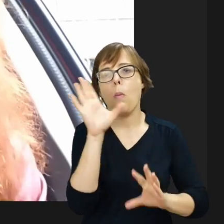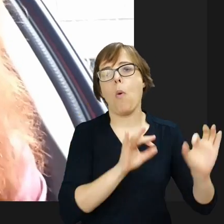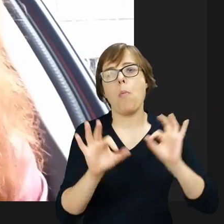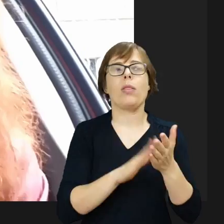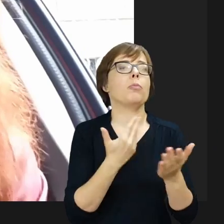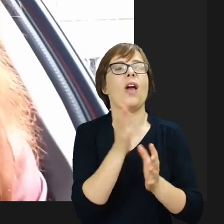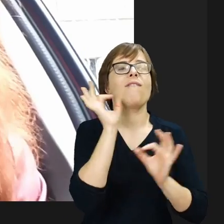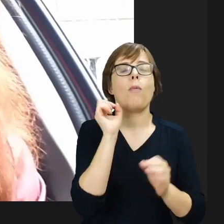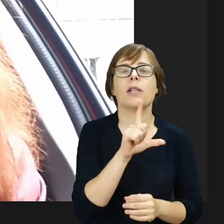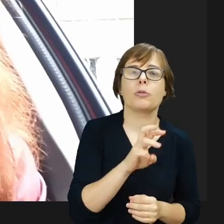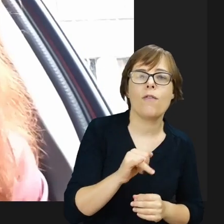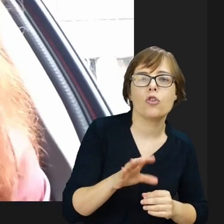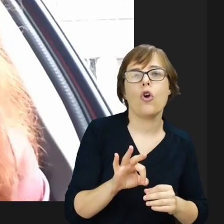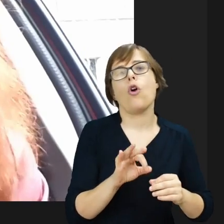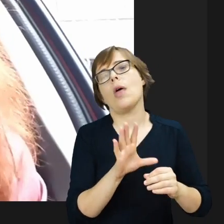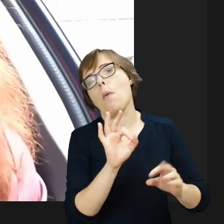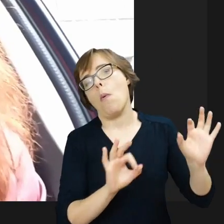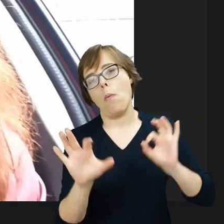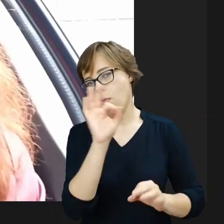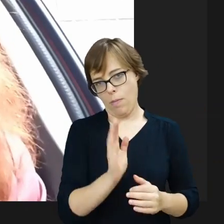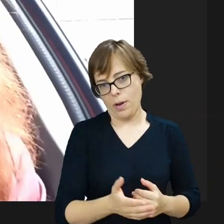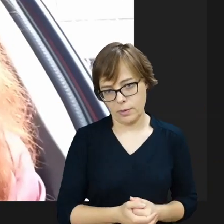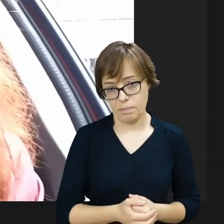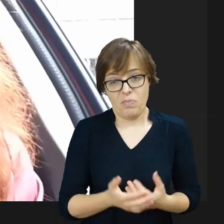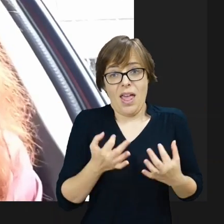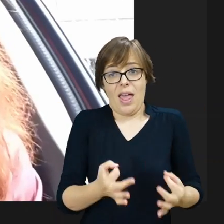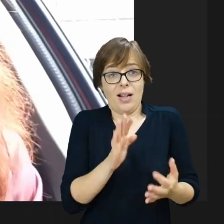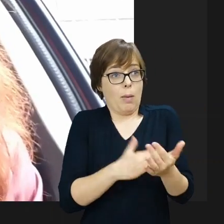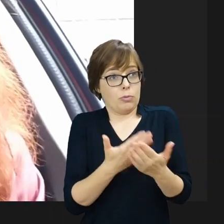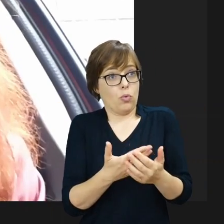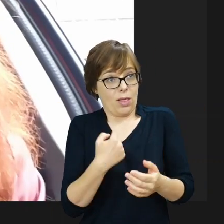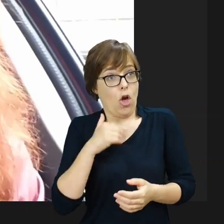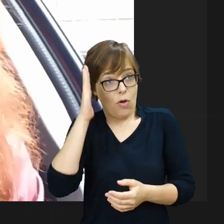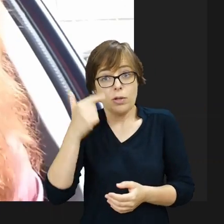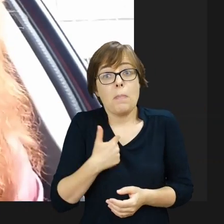Teraz właśnie jak się dowiedziałam, no w ogóle nie mogę zadawać pytań żadnych, tak? Tylko